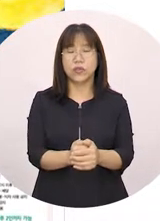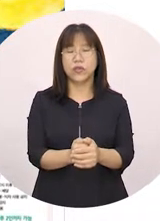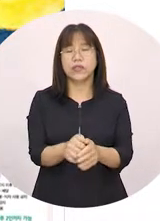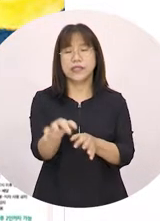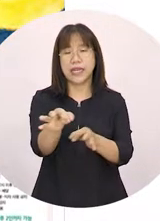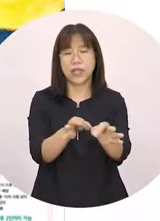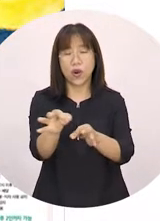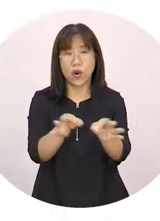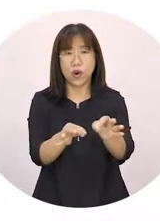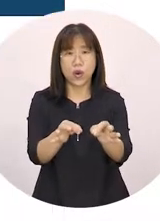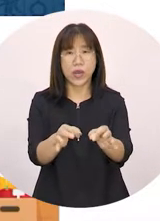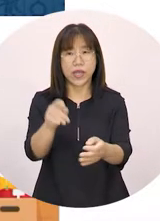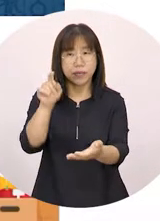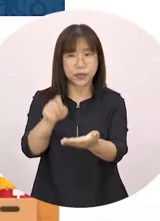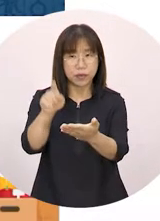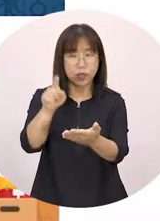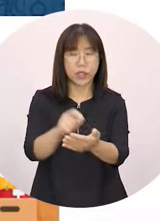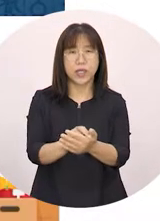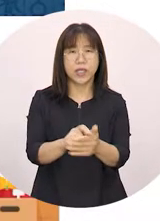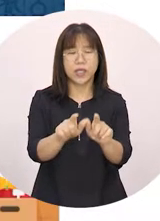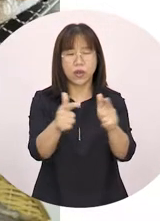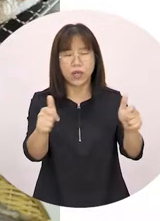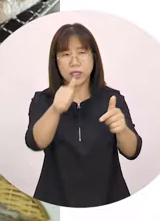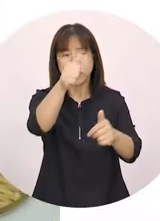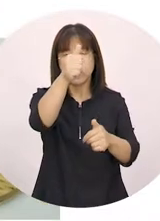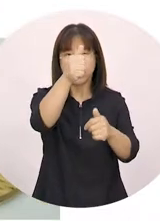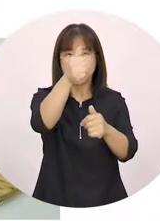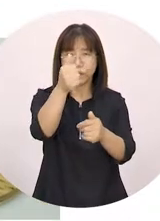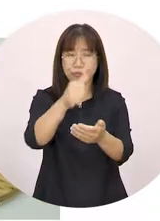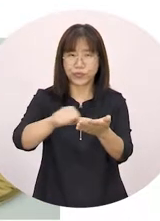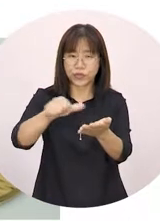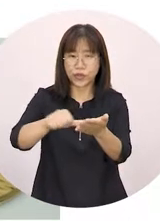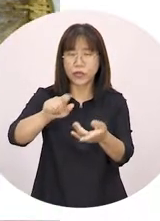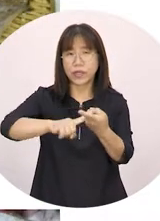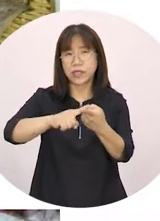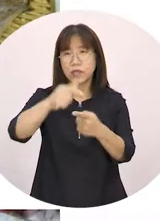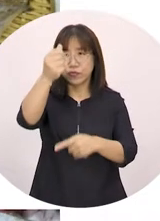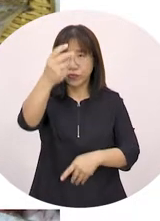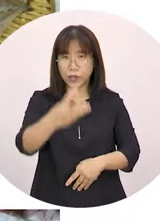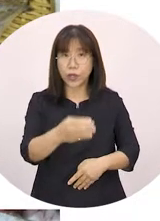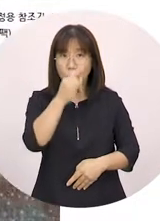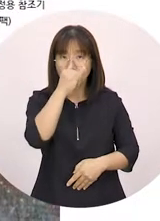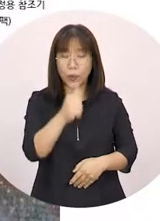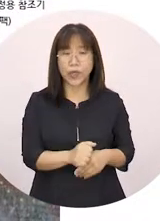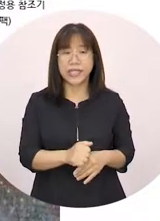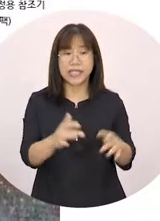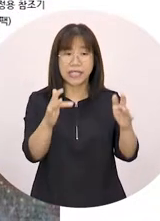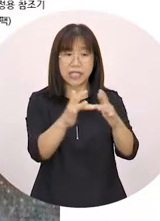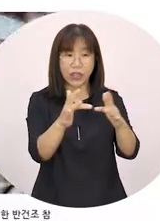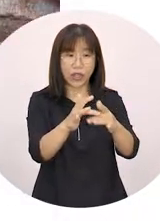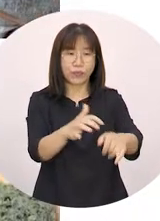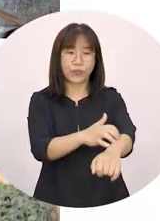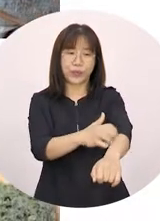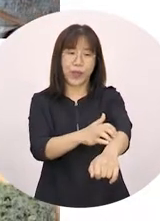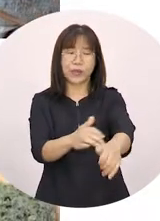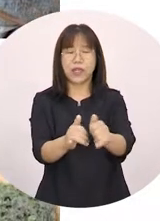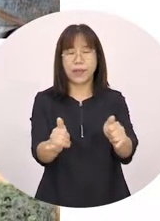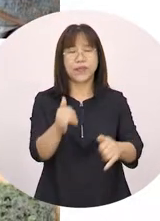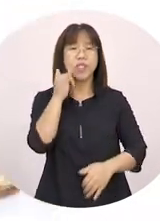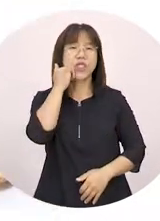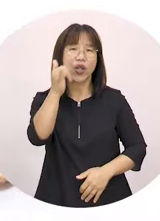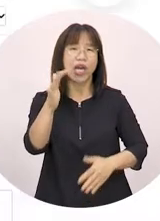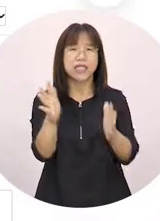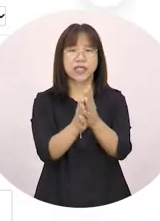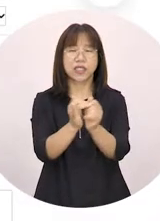홈페이지 내 추석 직거래장터 배너에 접속하면 자세한 판매 품목과 가격을 확인할 수 있으며 인터넷에 익숙하지 않은 주민을